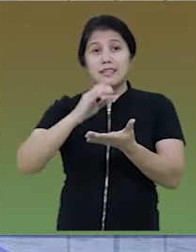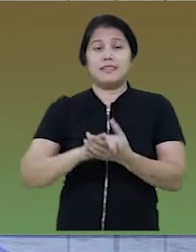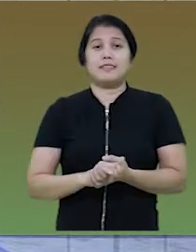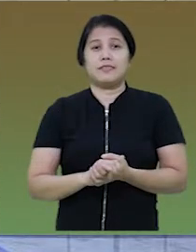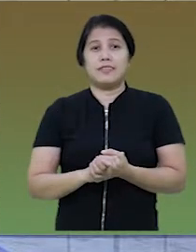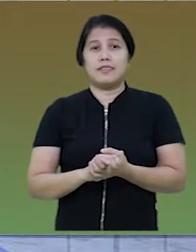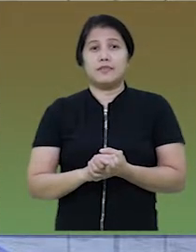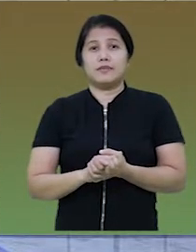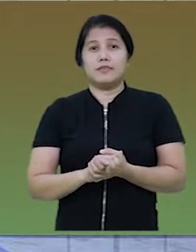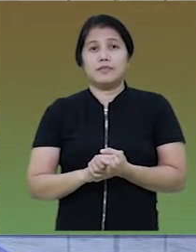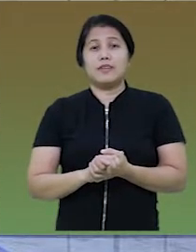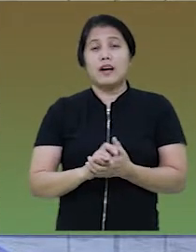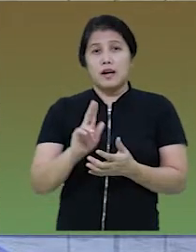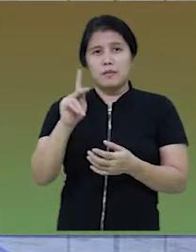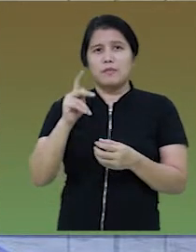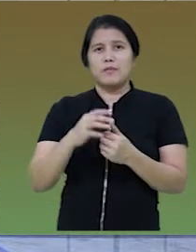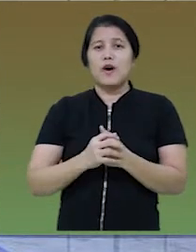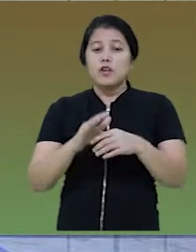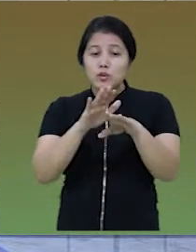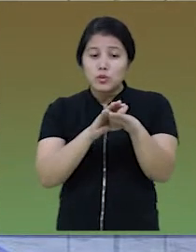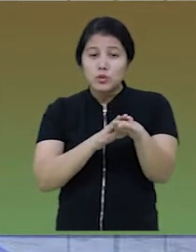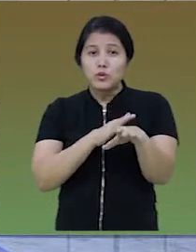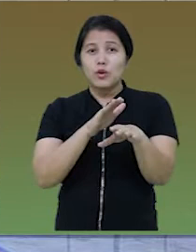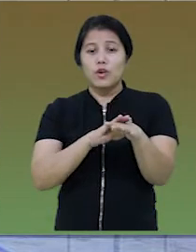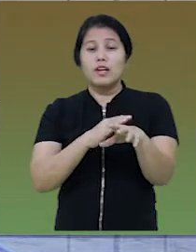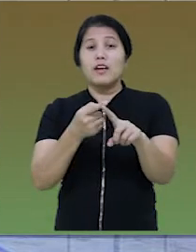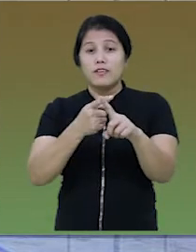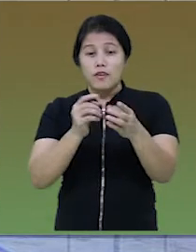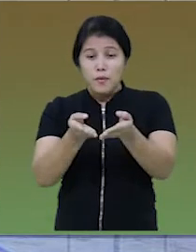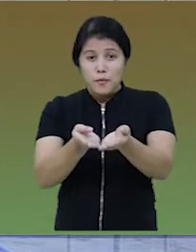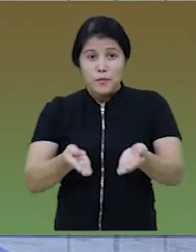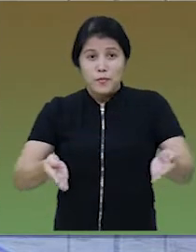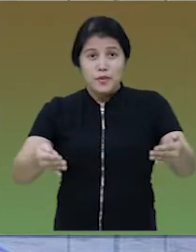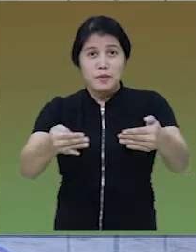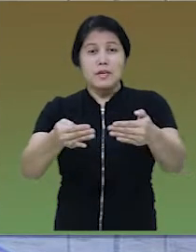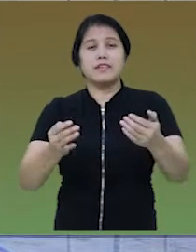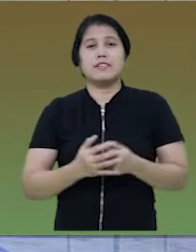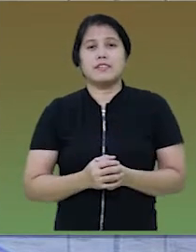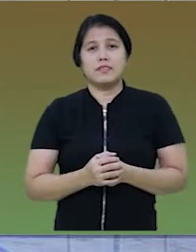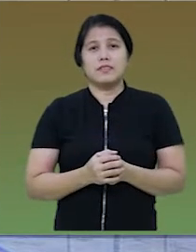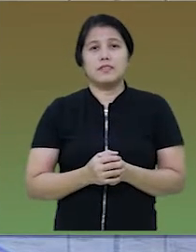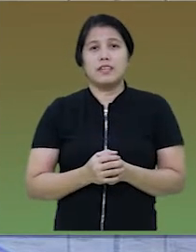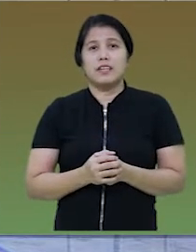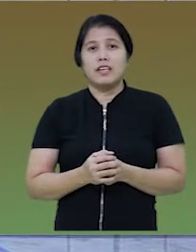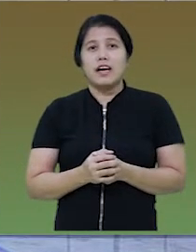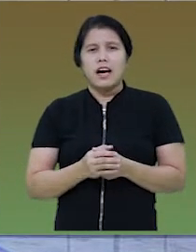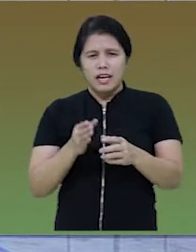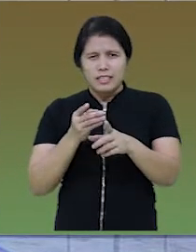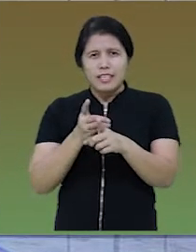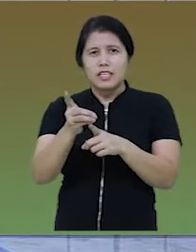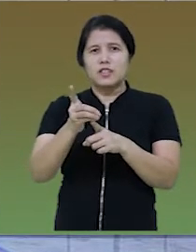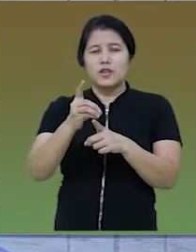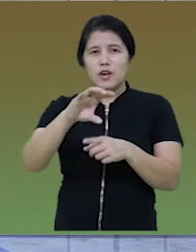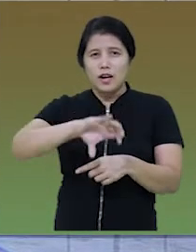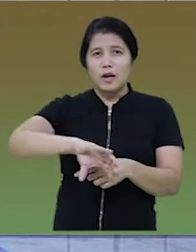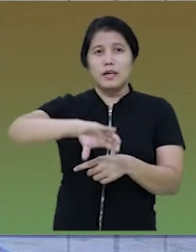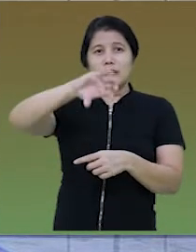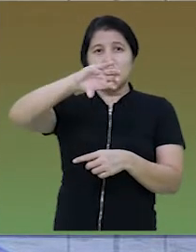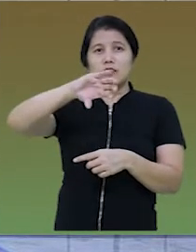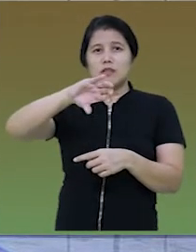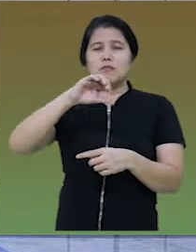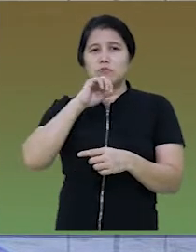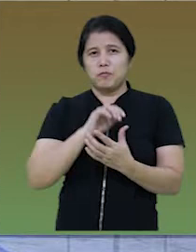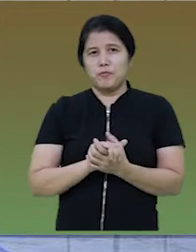Dahan-dahang itaas ang baso mula sa palanggana or container at siguraduhin diretso ang pagtaas ng